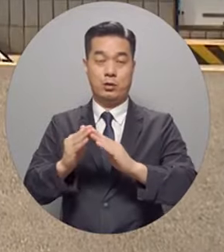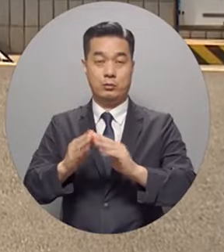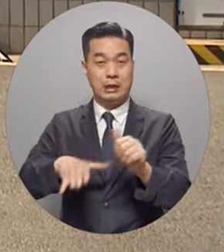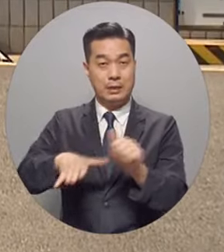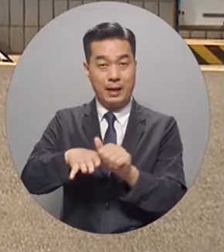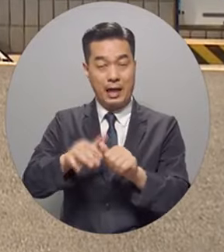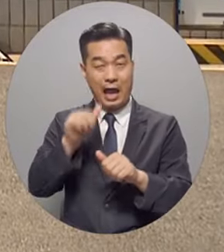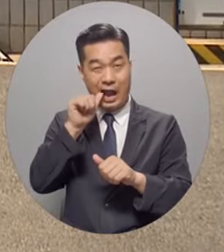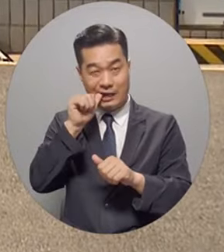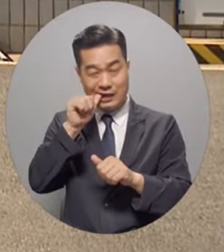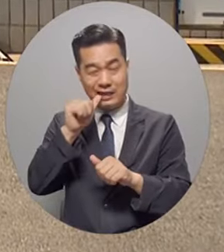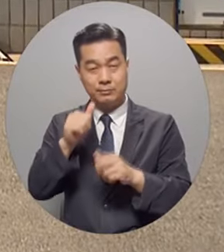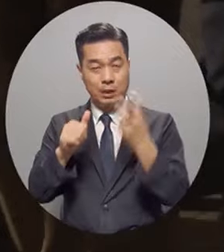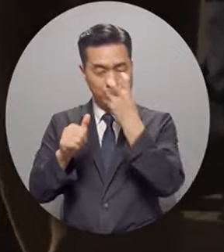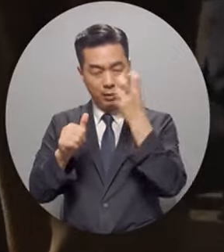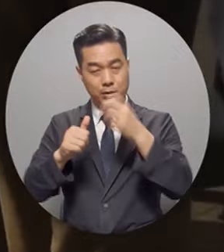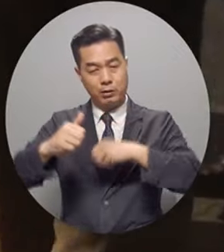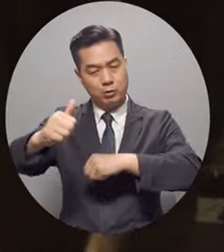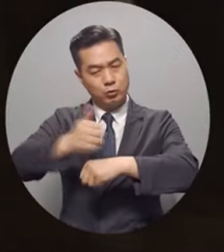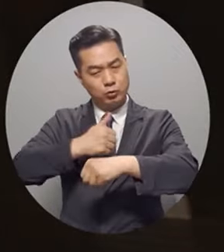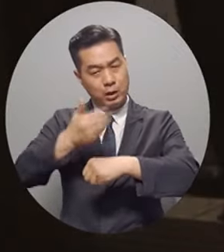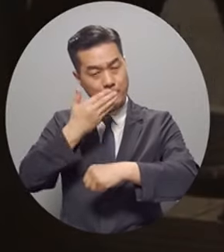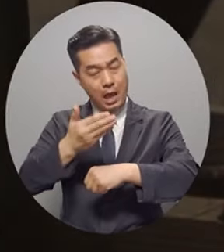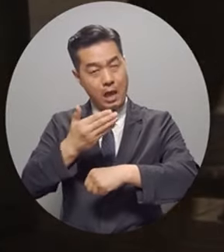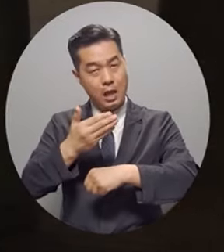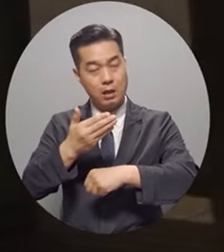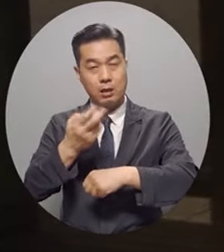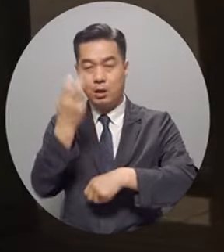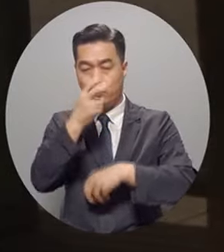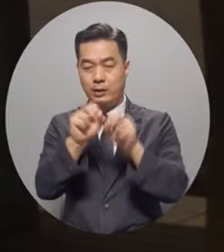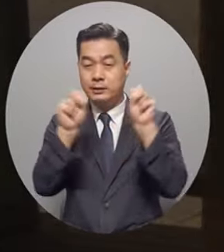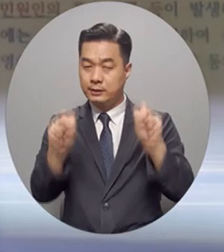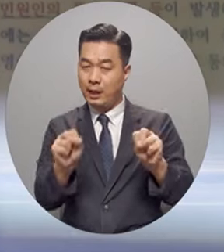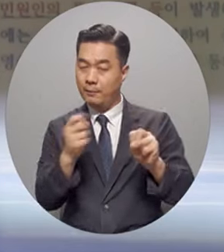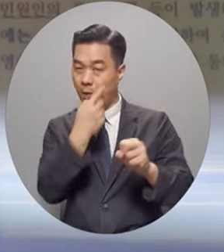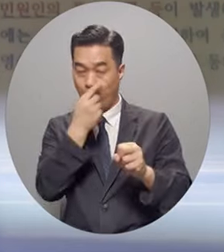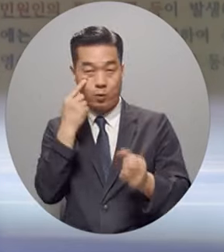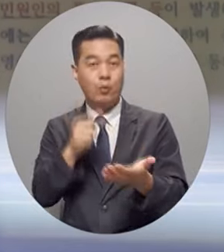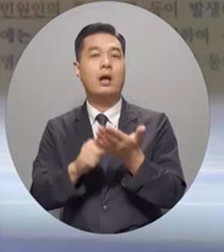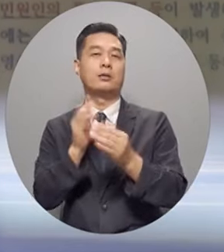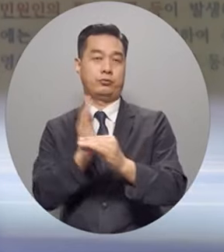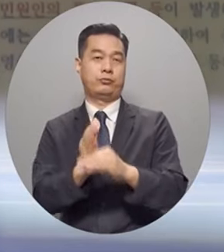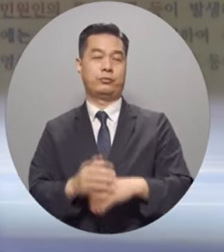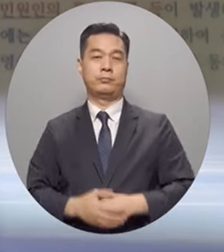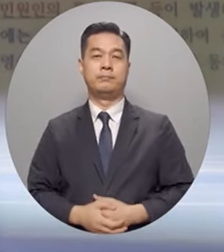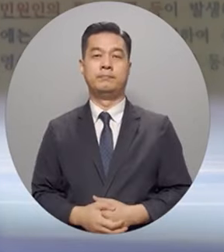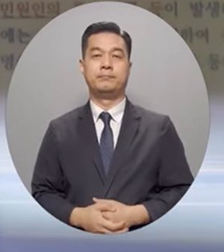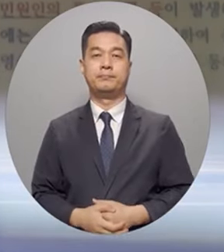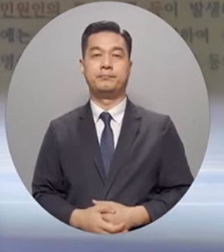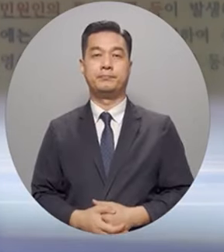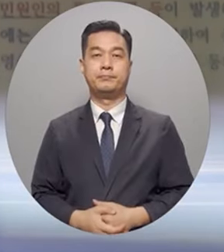금속 탐지기를 통과한 경의 등 보안 시스템을 점검하고 있다고 밝혔습니다 MBC 뉴스 송정훈 있니다